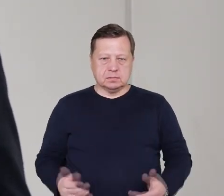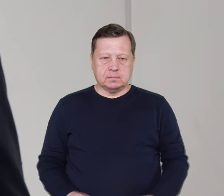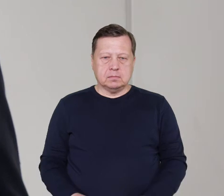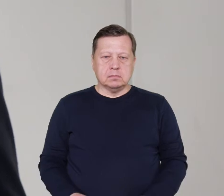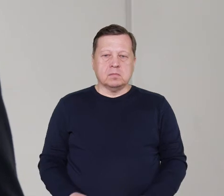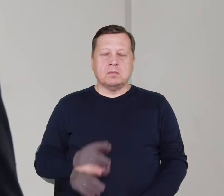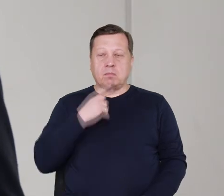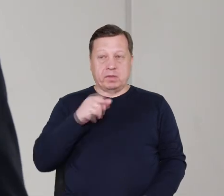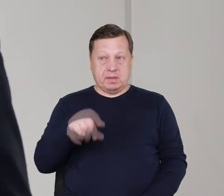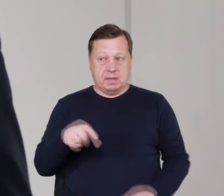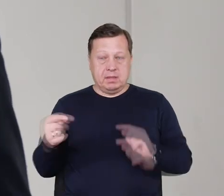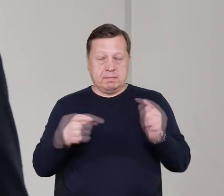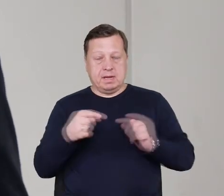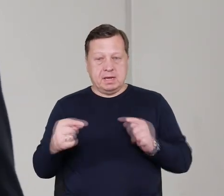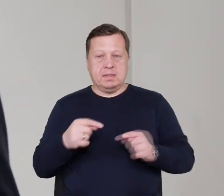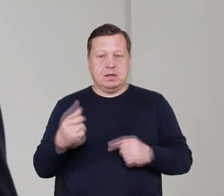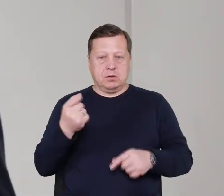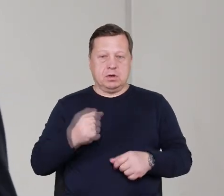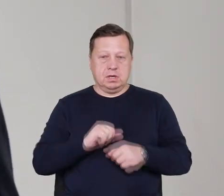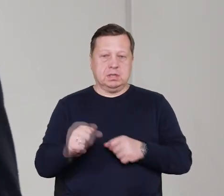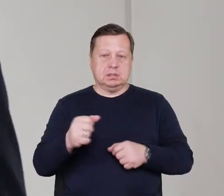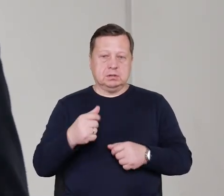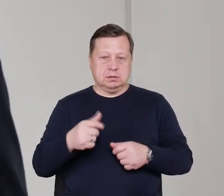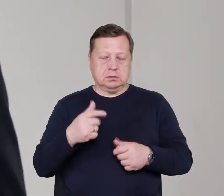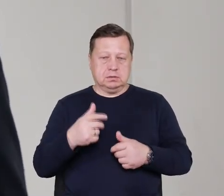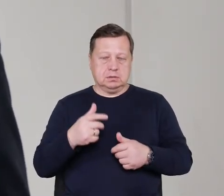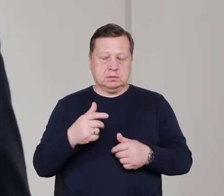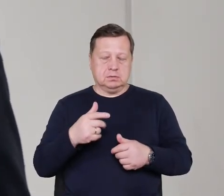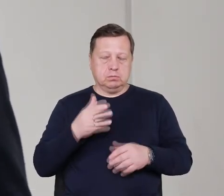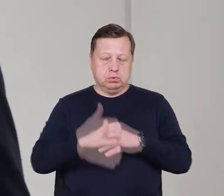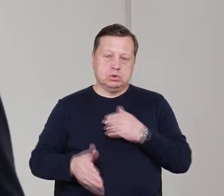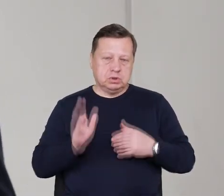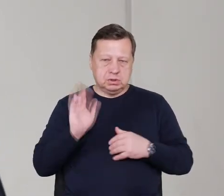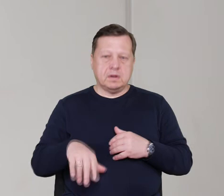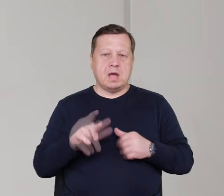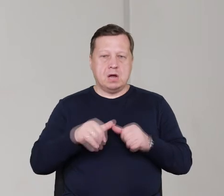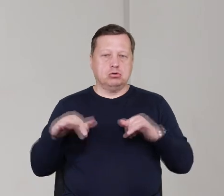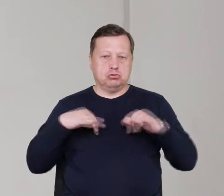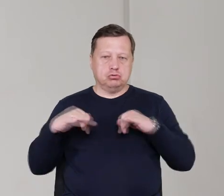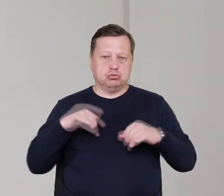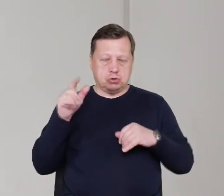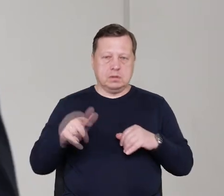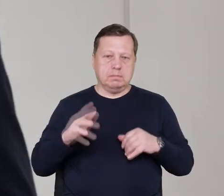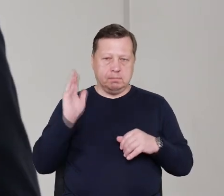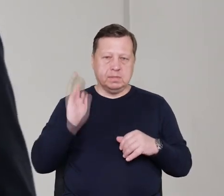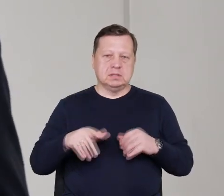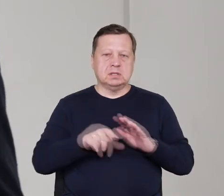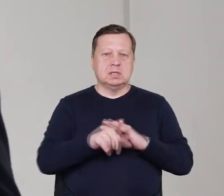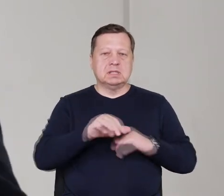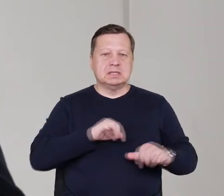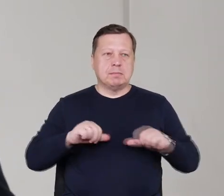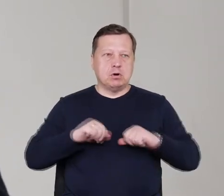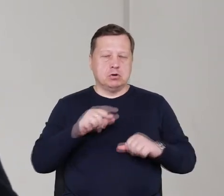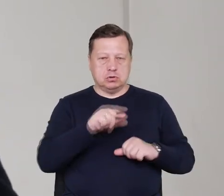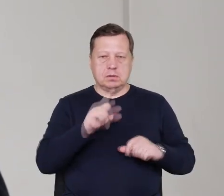późno a tę debatę myślę że też rząd się zwrócić do samorządów i to Lada chwila bo przywiezie trochę ludzi z